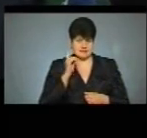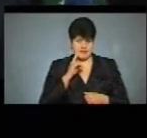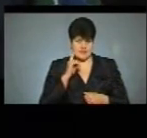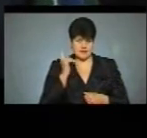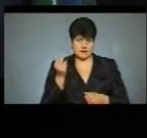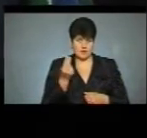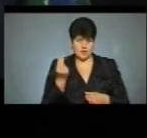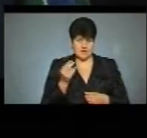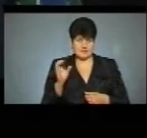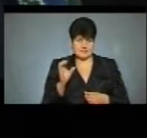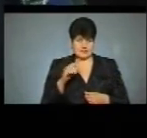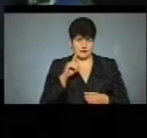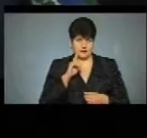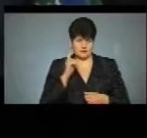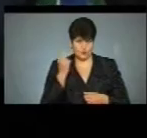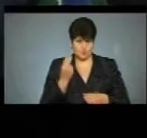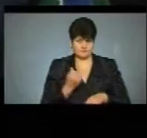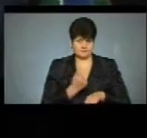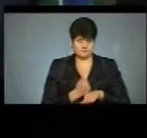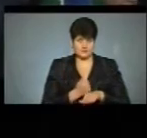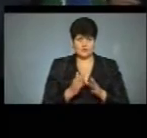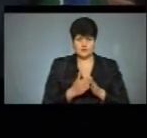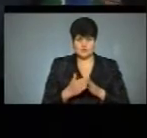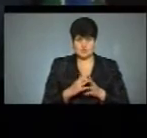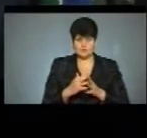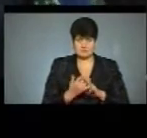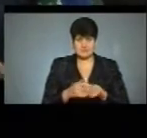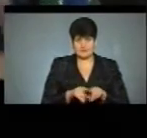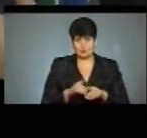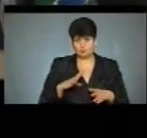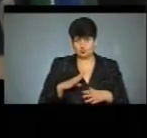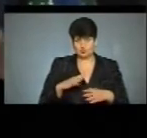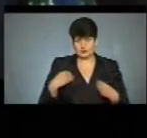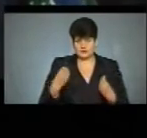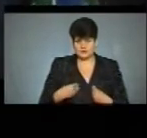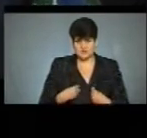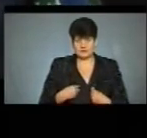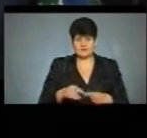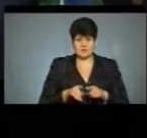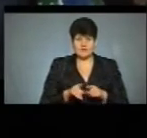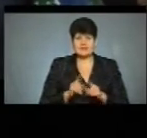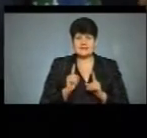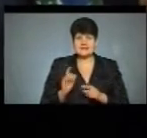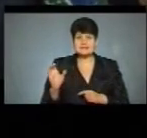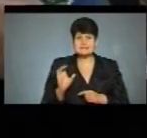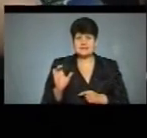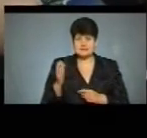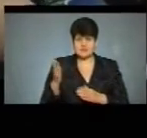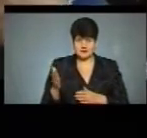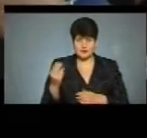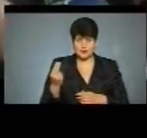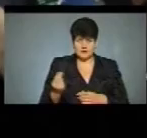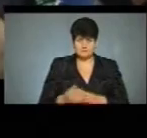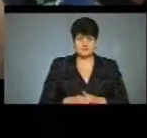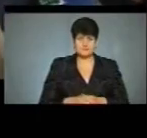та сині кольори. В сусідньому селі Зінькові також були сорочки. Такий самий орнамент, тільки синього кольору.